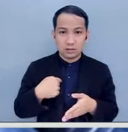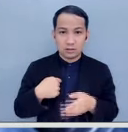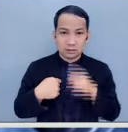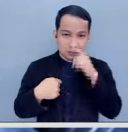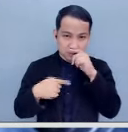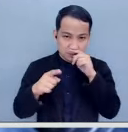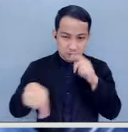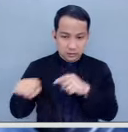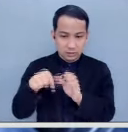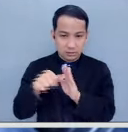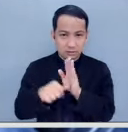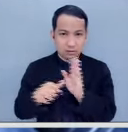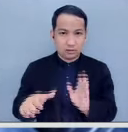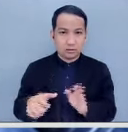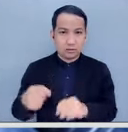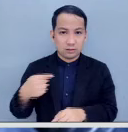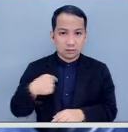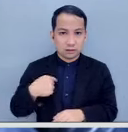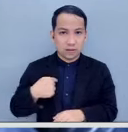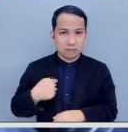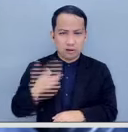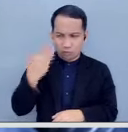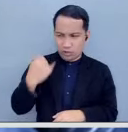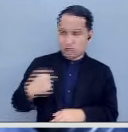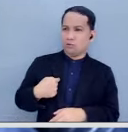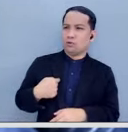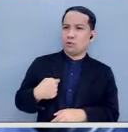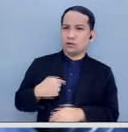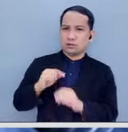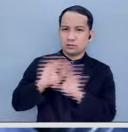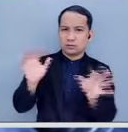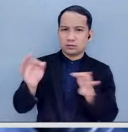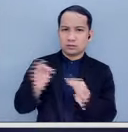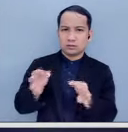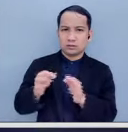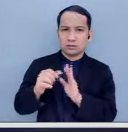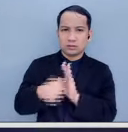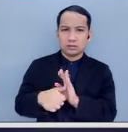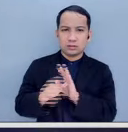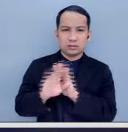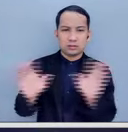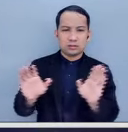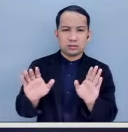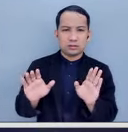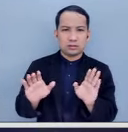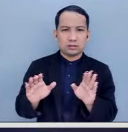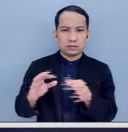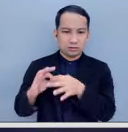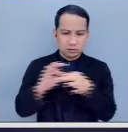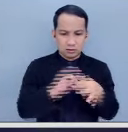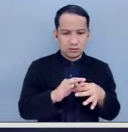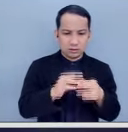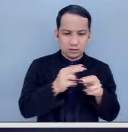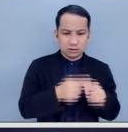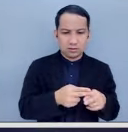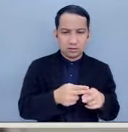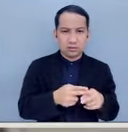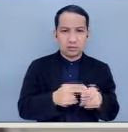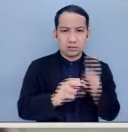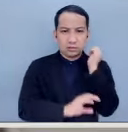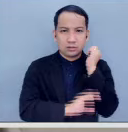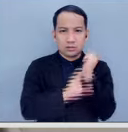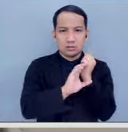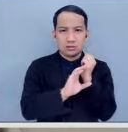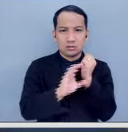abogado ay ang inyong lingkod paglilinaw din ni chrisy hindi siya nagdawit ng pangalan ng issue ng condo ni Dominic